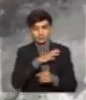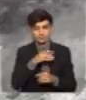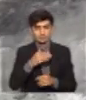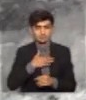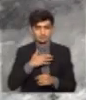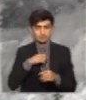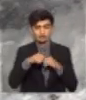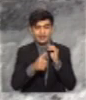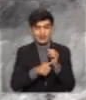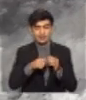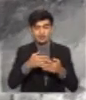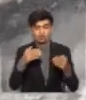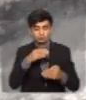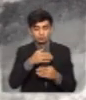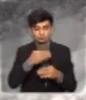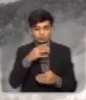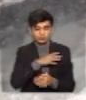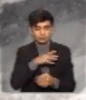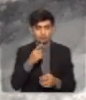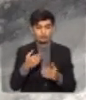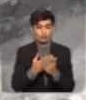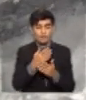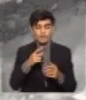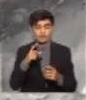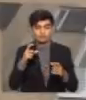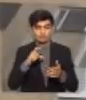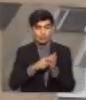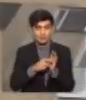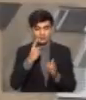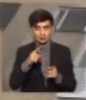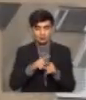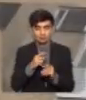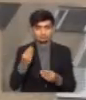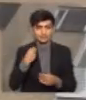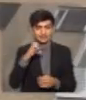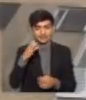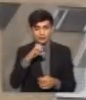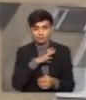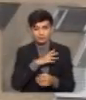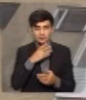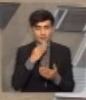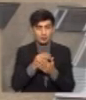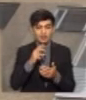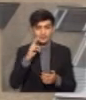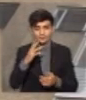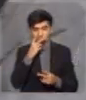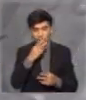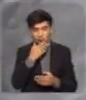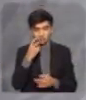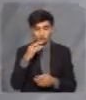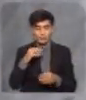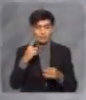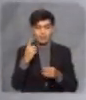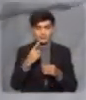балкон. Несмотря на то, что ключи от новой однушки получила в сентябре, Елена Менгель еще ни разу не видела свою квартиру. К тому же с 1